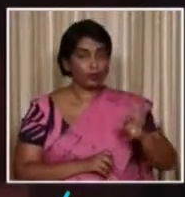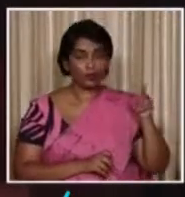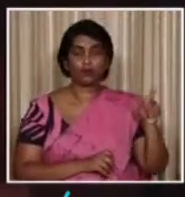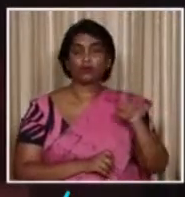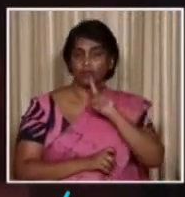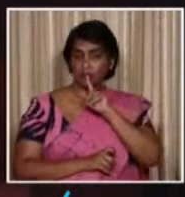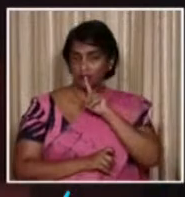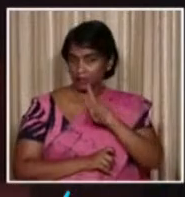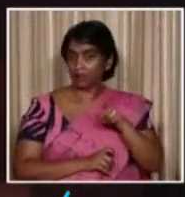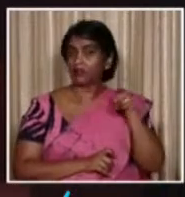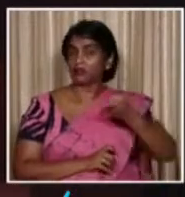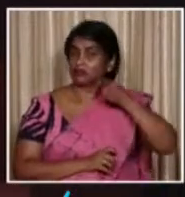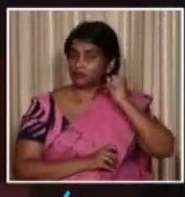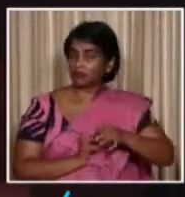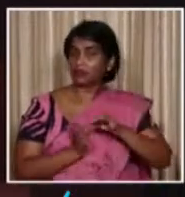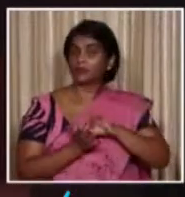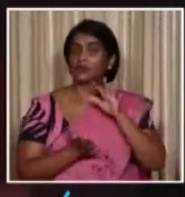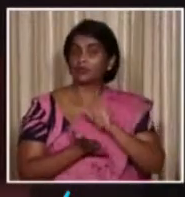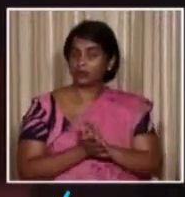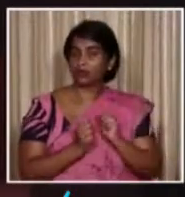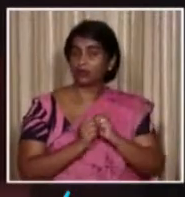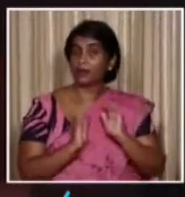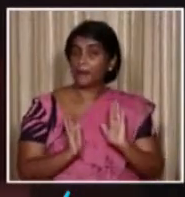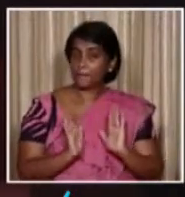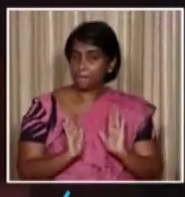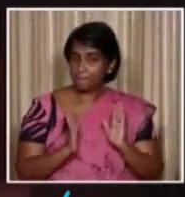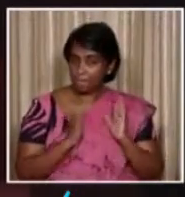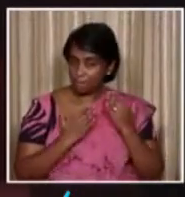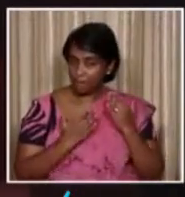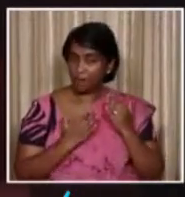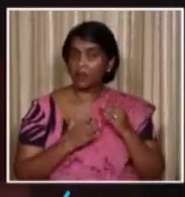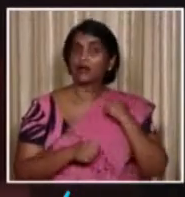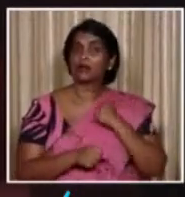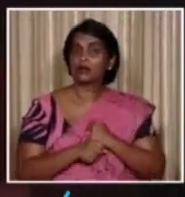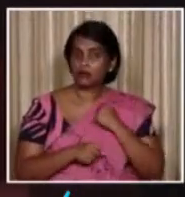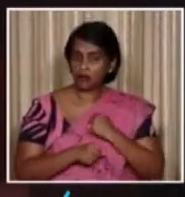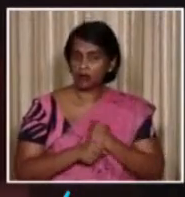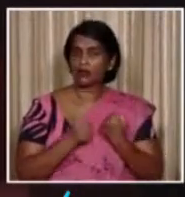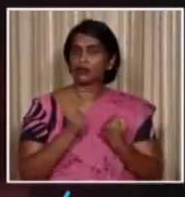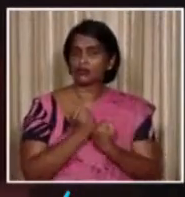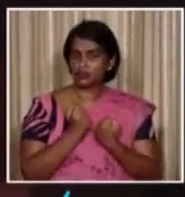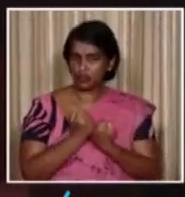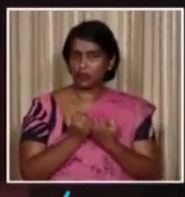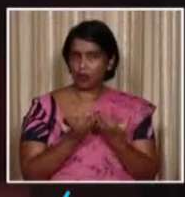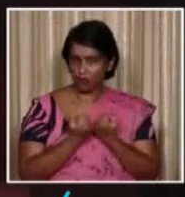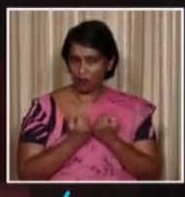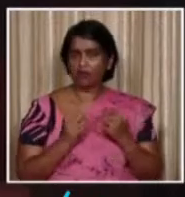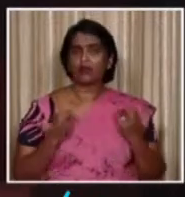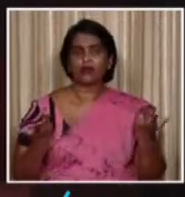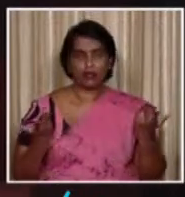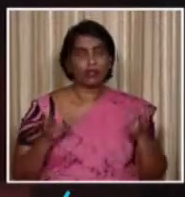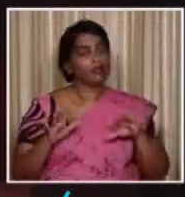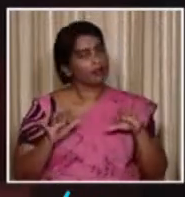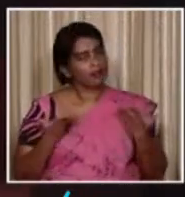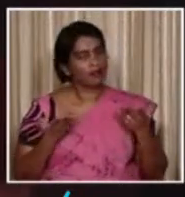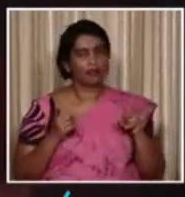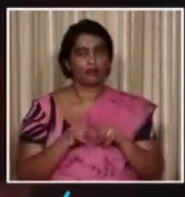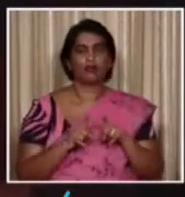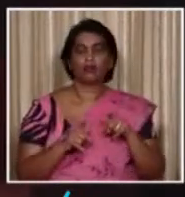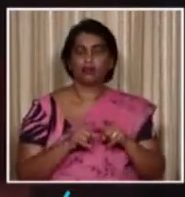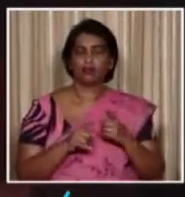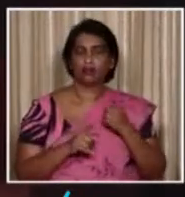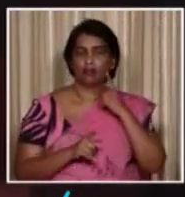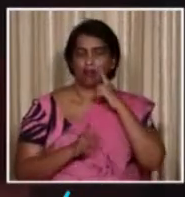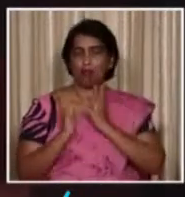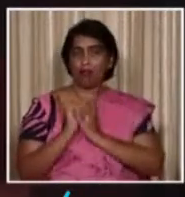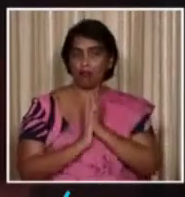ශ්‍රේෂ්ඨාධිකරණයේ ලබා දුන්නු ඉන්ටරිම් ඕඩර් එක ක්‍රියාත්මක කරන්නට රජයේ සහයෝගය ලැබෙනවද නැද්ද? එහෙම නැතුව